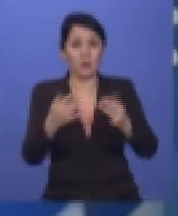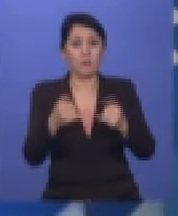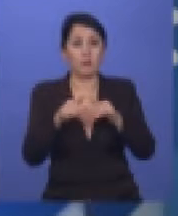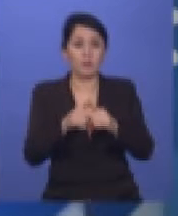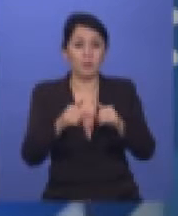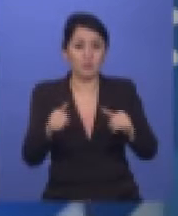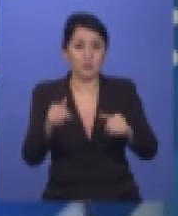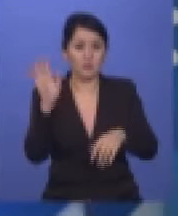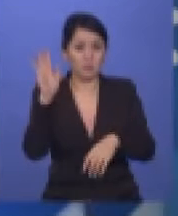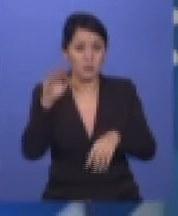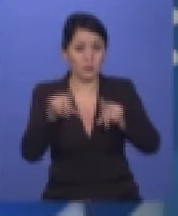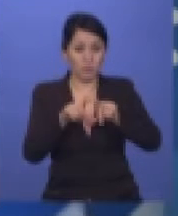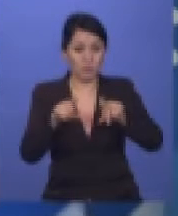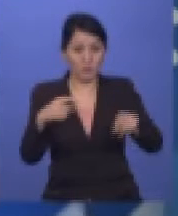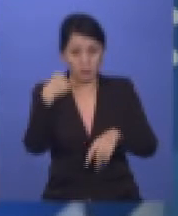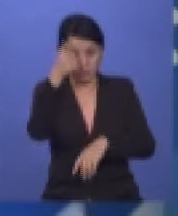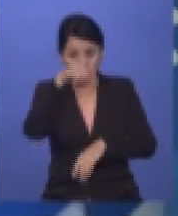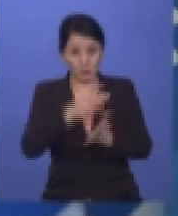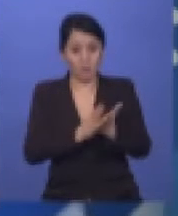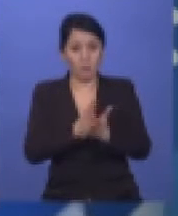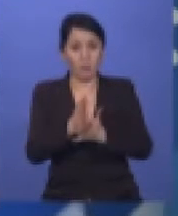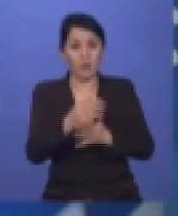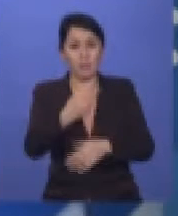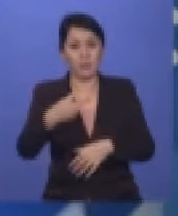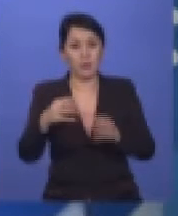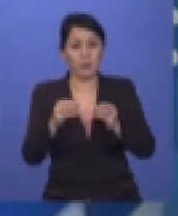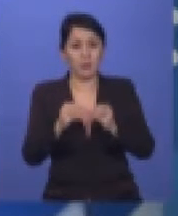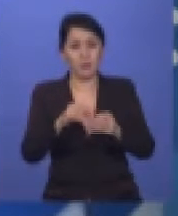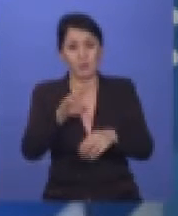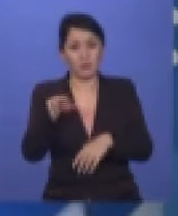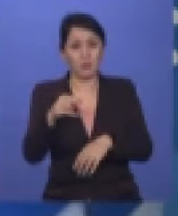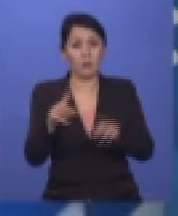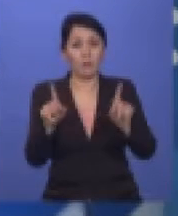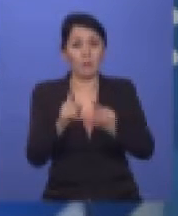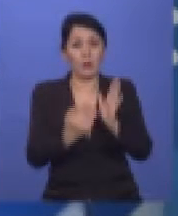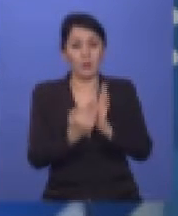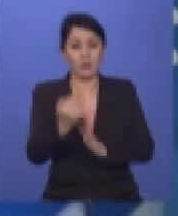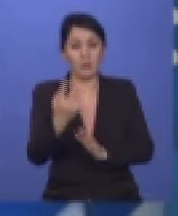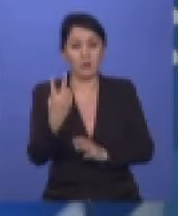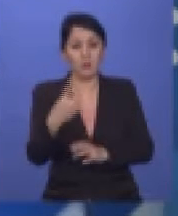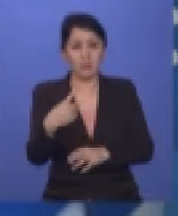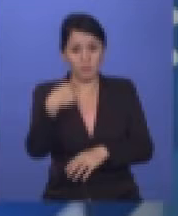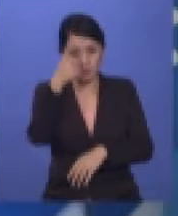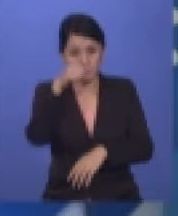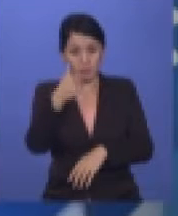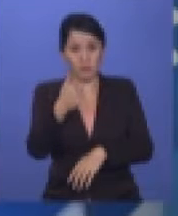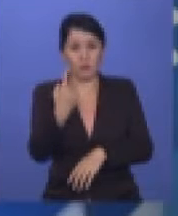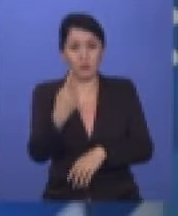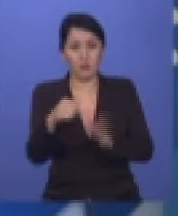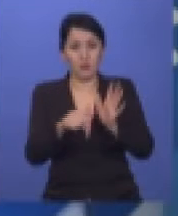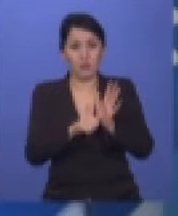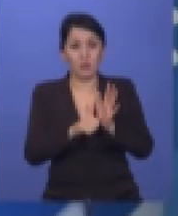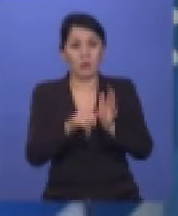На развитие системы водоснабжения в текущем году направлено более 10 миллиардов тенге, что выше показателя 2020 года